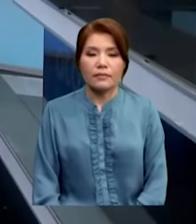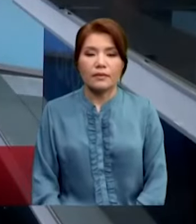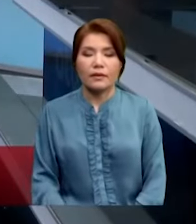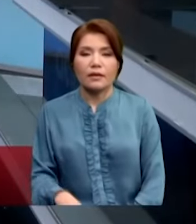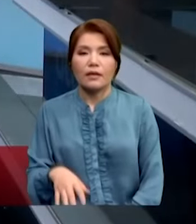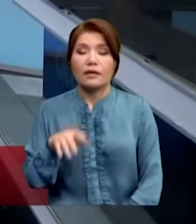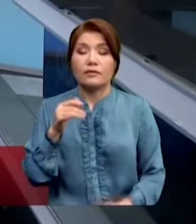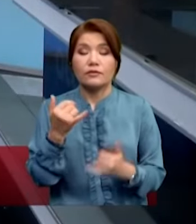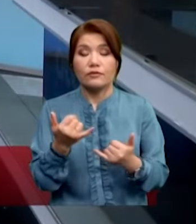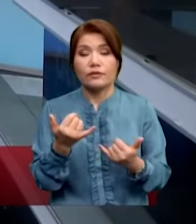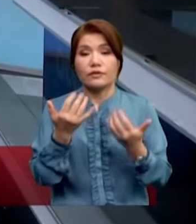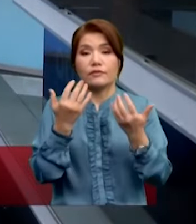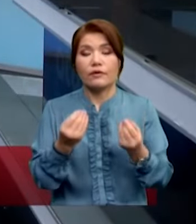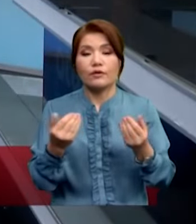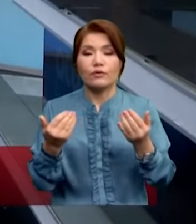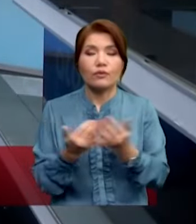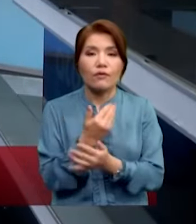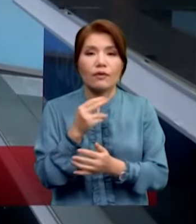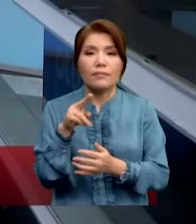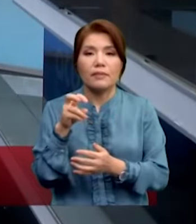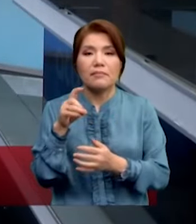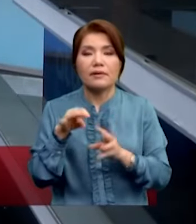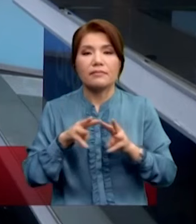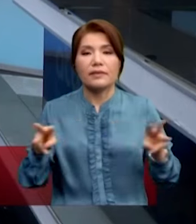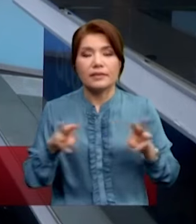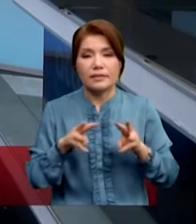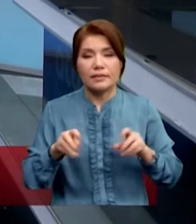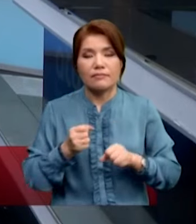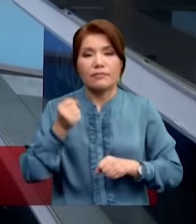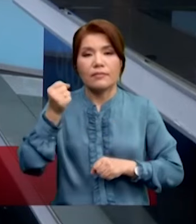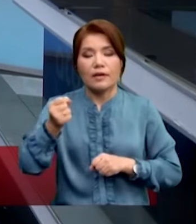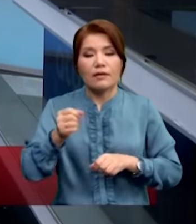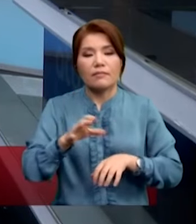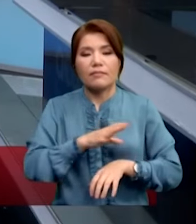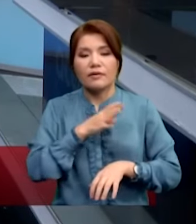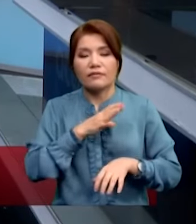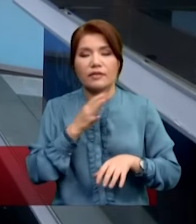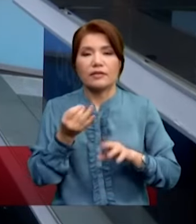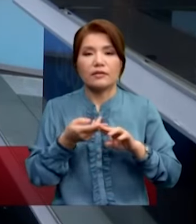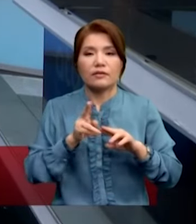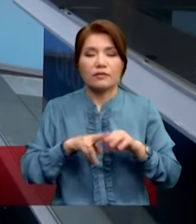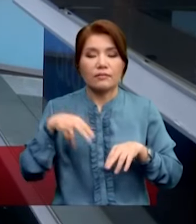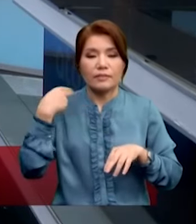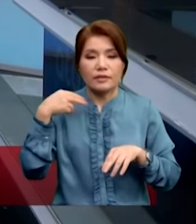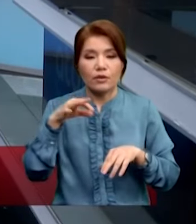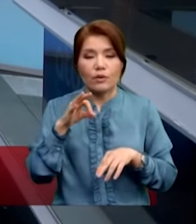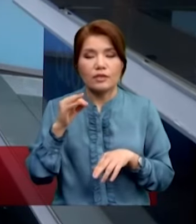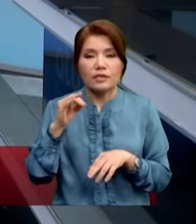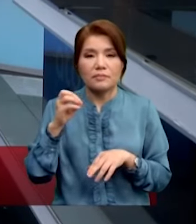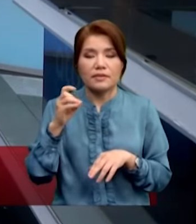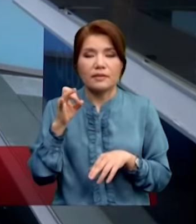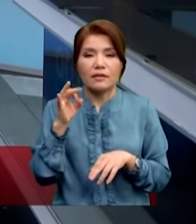Ньюсмейкер сегодняшнего дня. Новый премьер-министр. Главой Кабмина стал уже бывший глава администрации президента Олжас